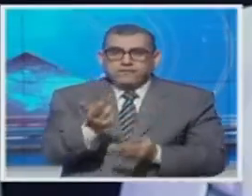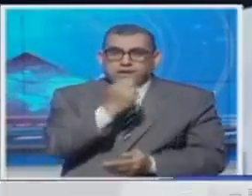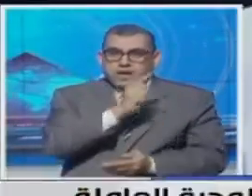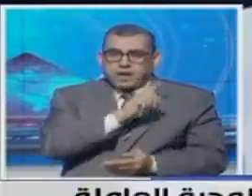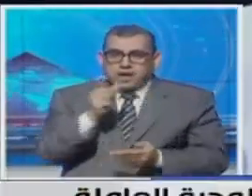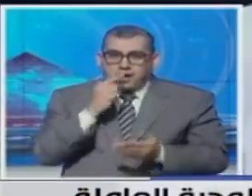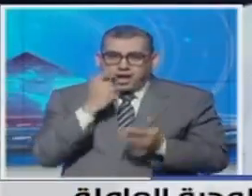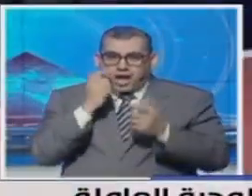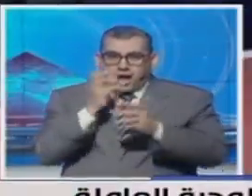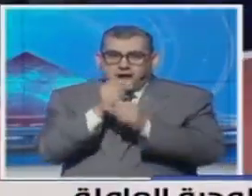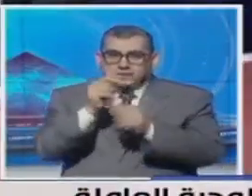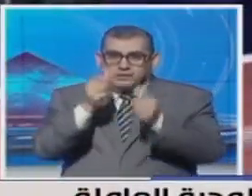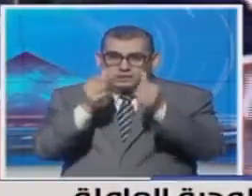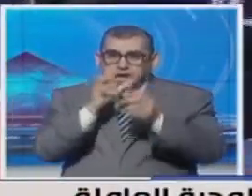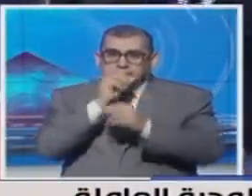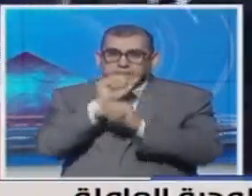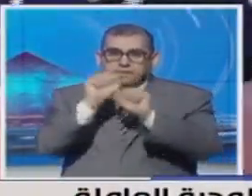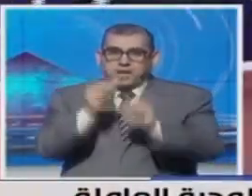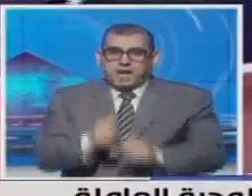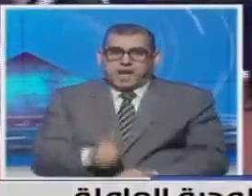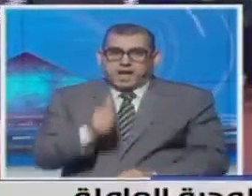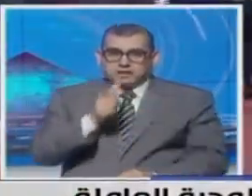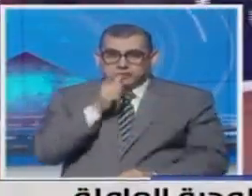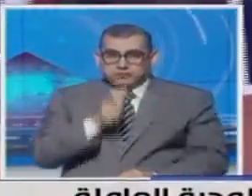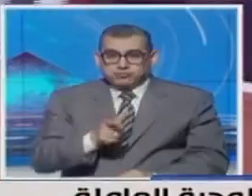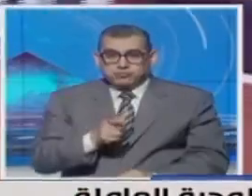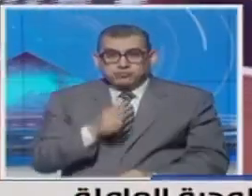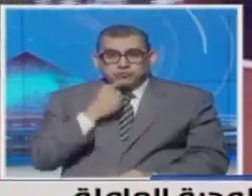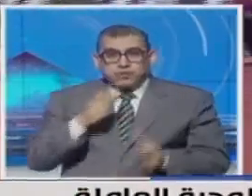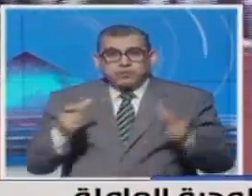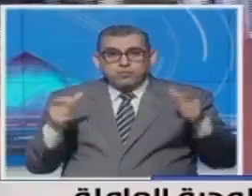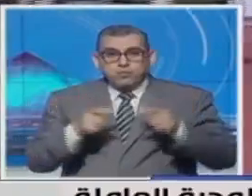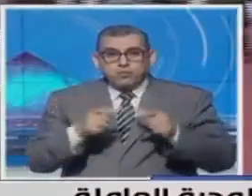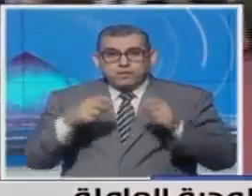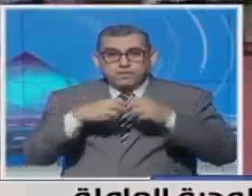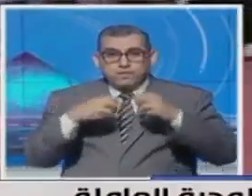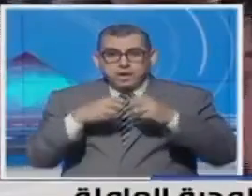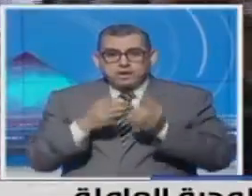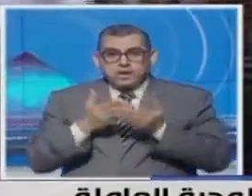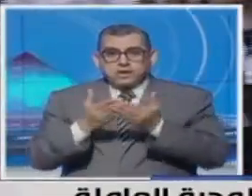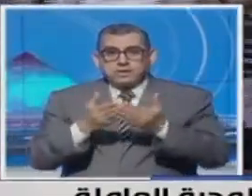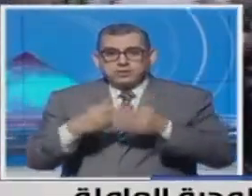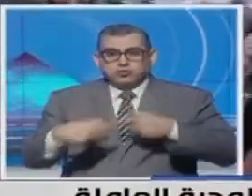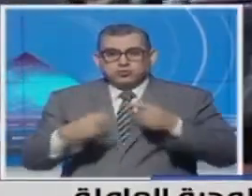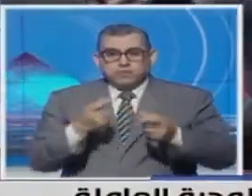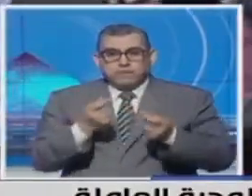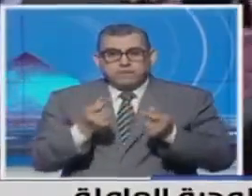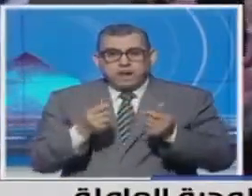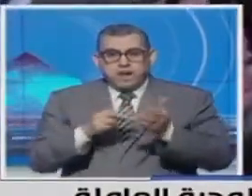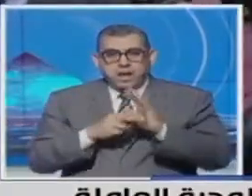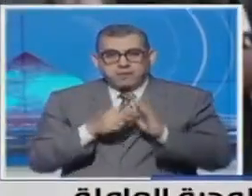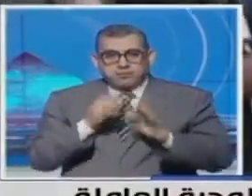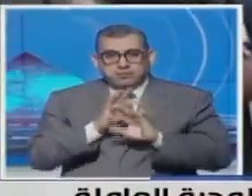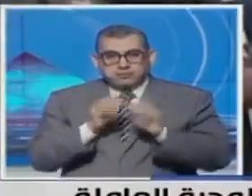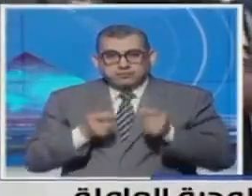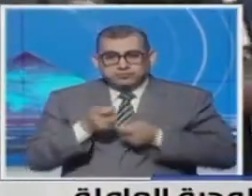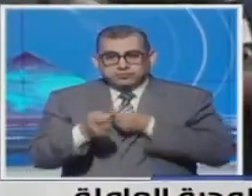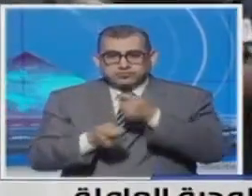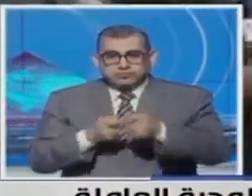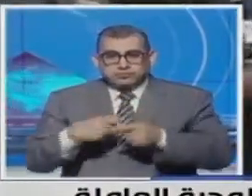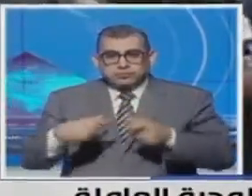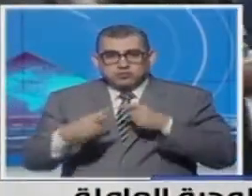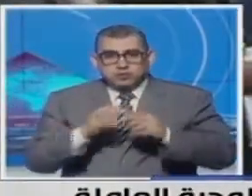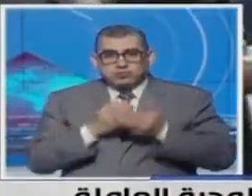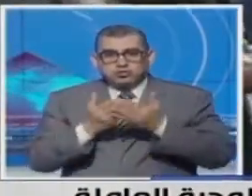لازم يحافظ على بياناته. وعلى هامش المؤتمر أقيم معرض عن الخدمات التكنولوجية المالية والمدفوعات الرقمية التي